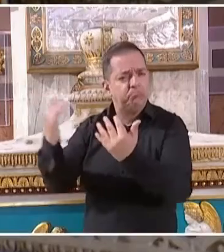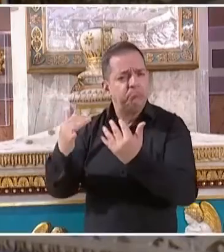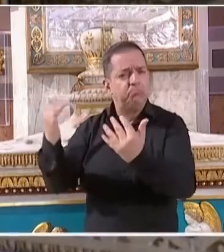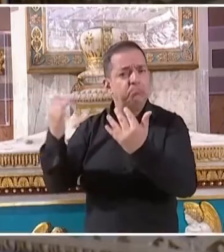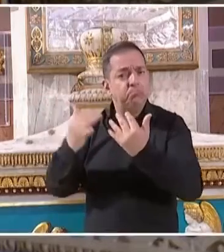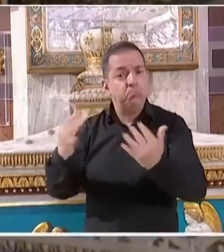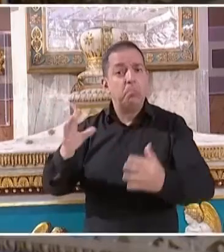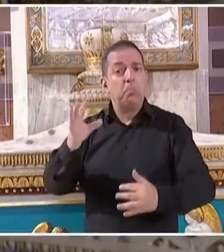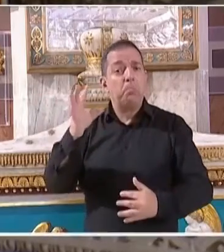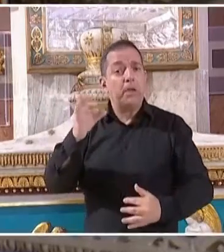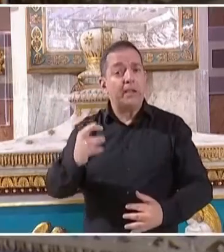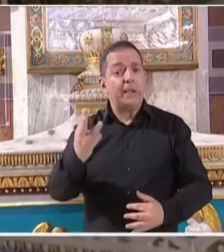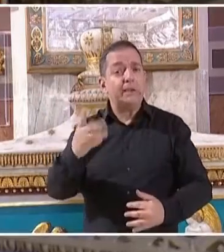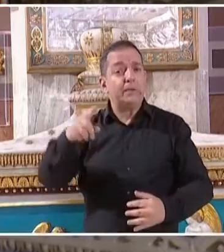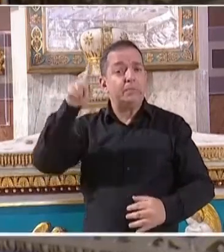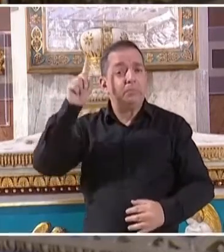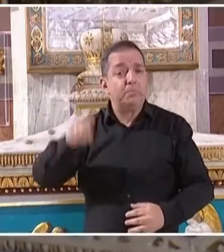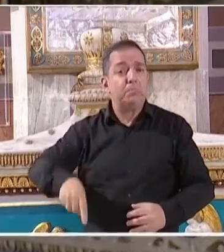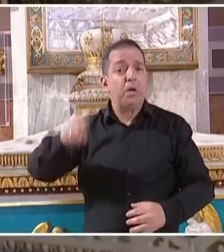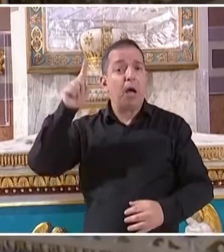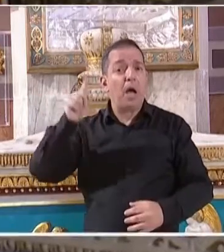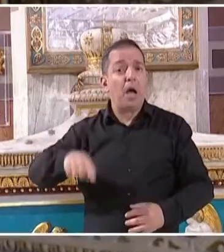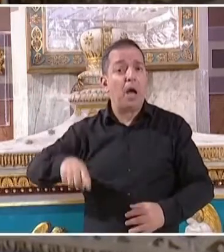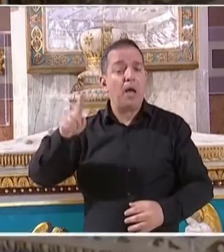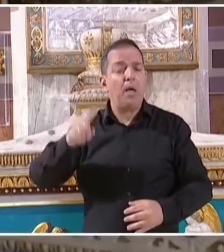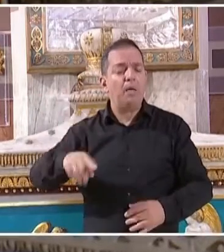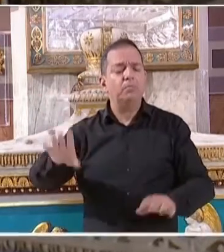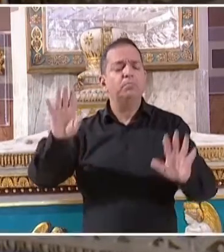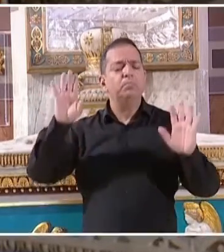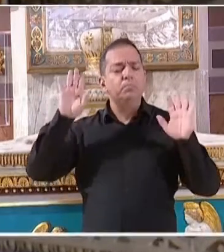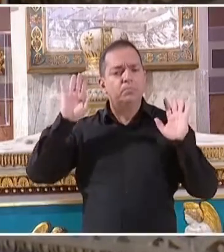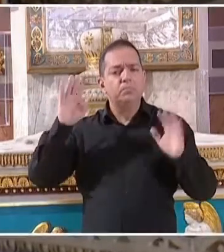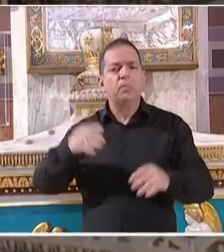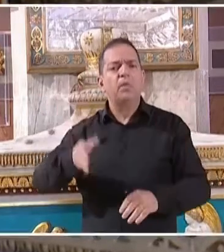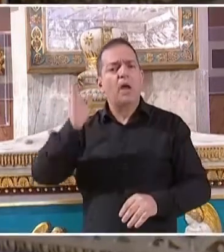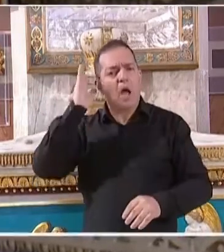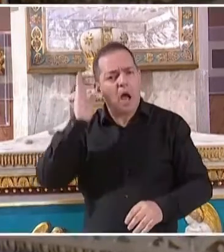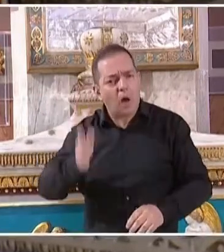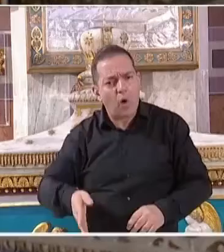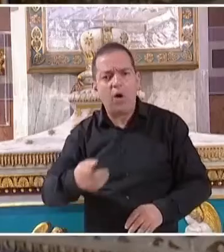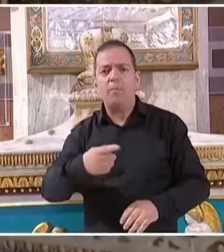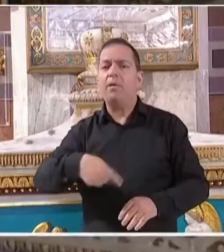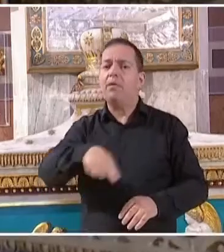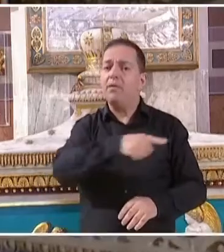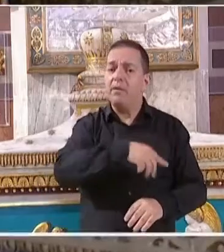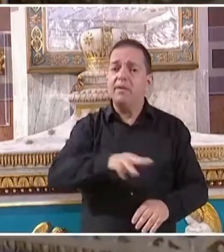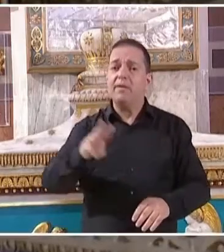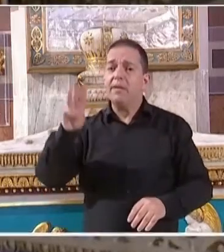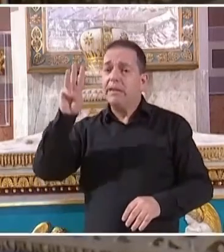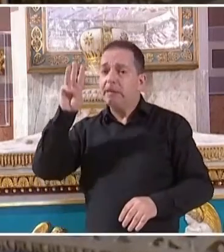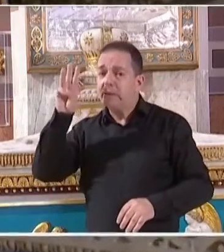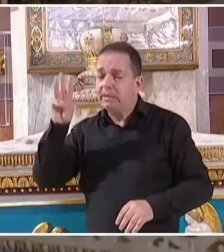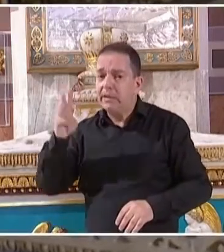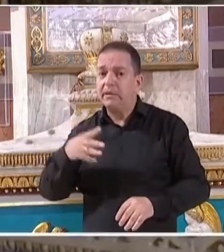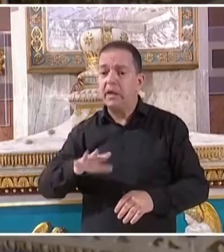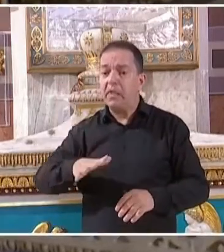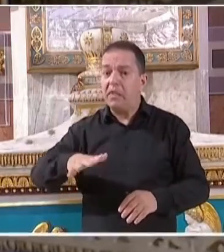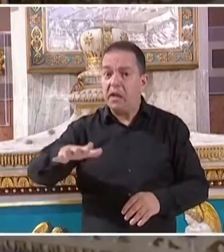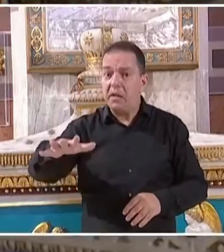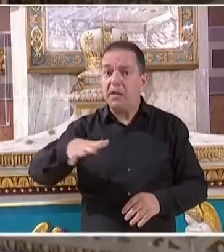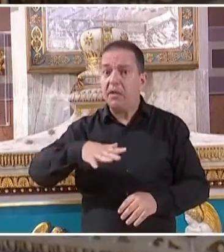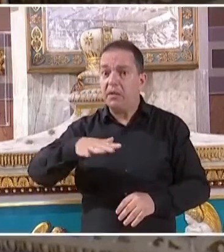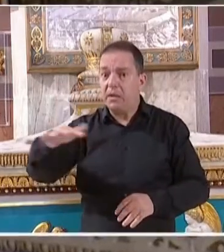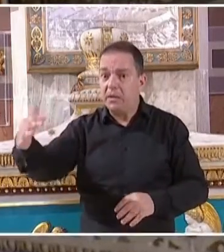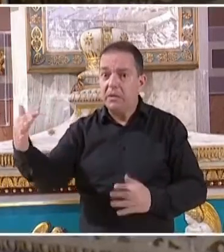επί 53 ολόκληρες ημέρες και ας ένιωθαν οι χριστιανοί να πλησιάζει